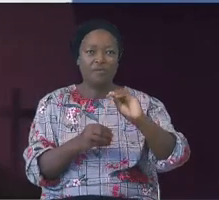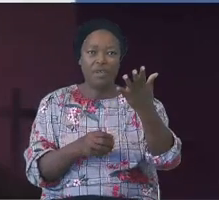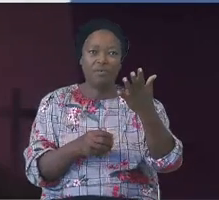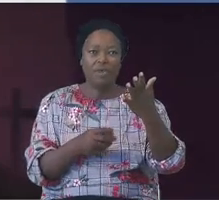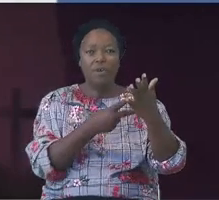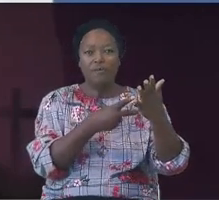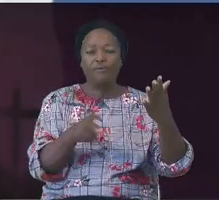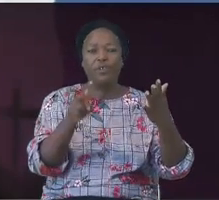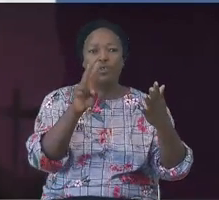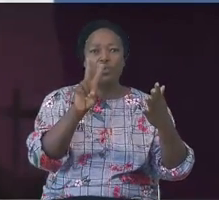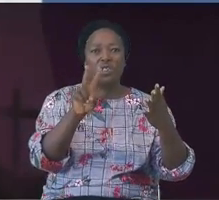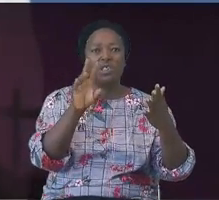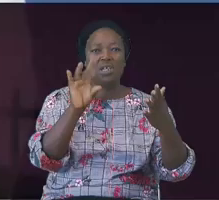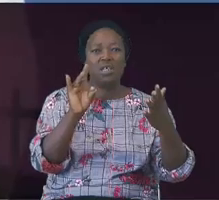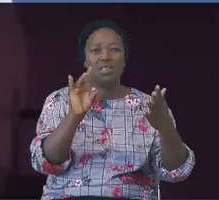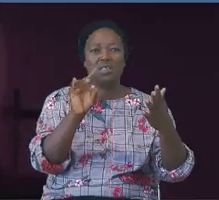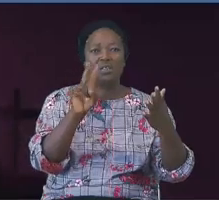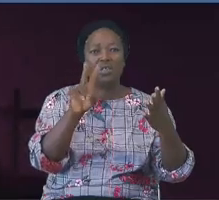chez lui.